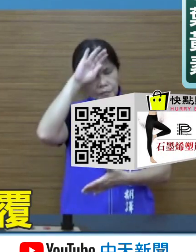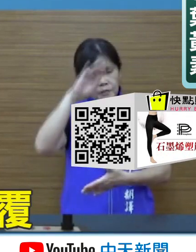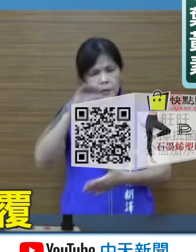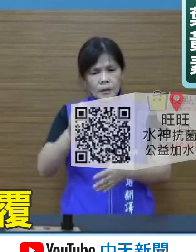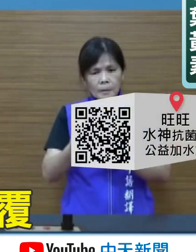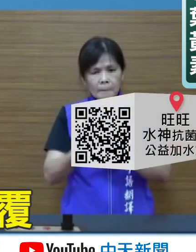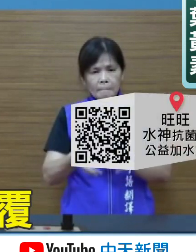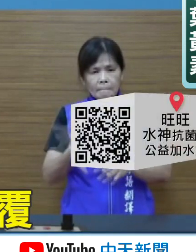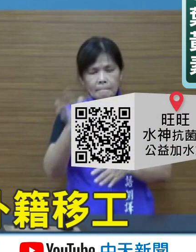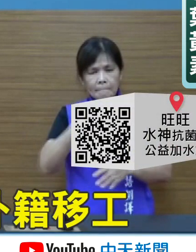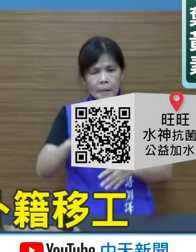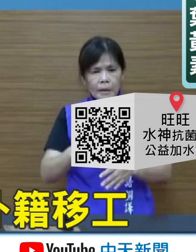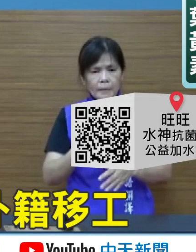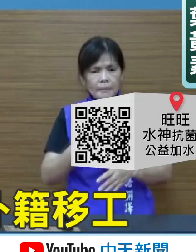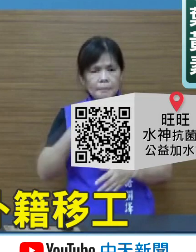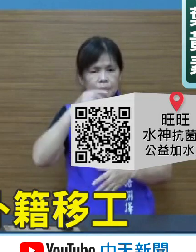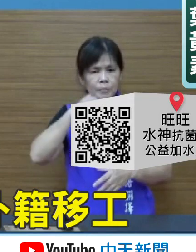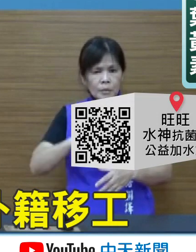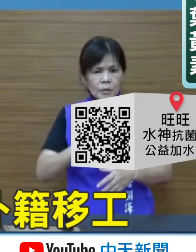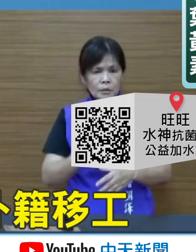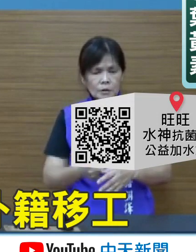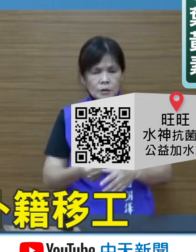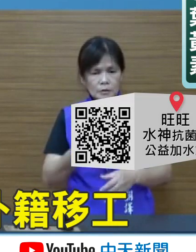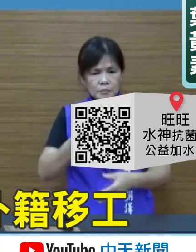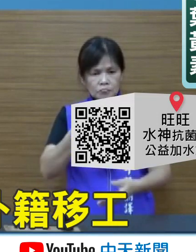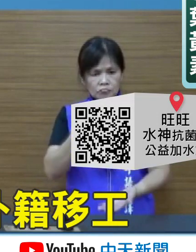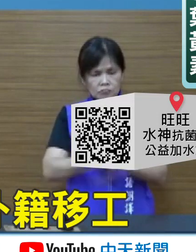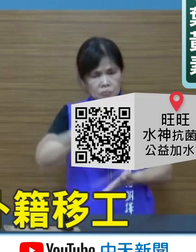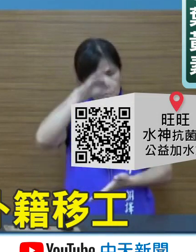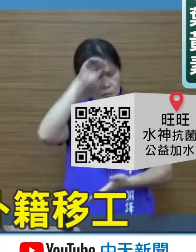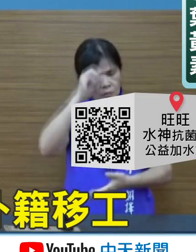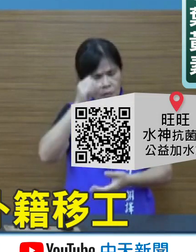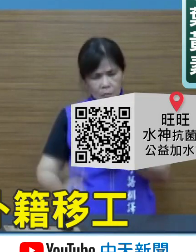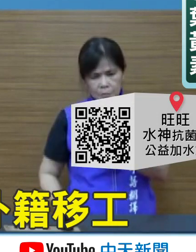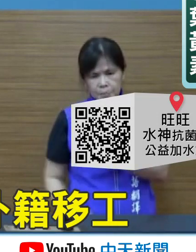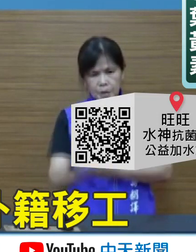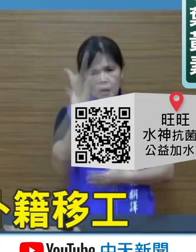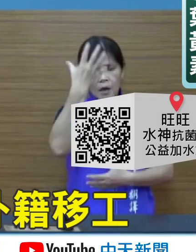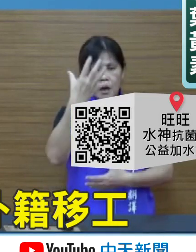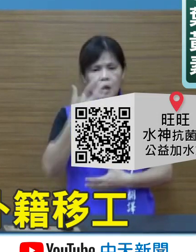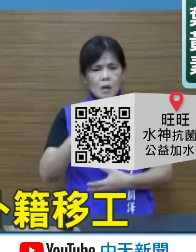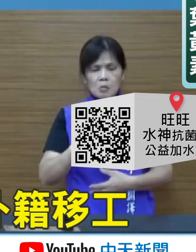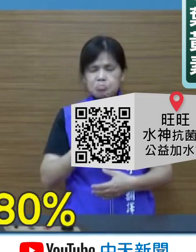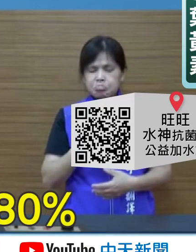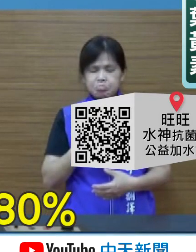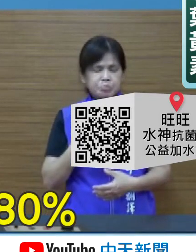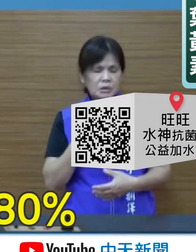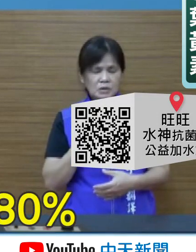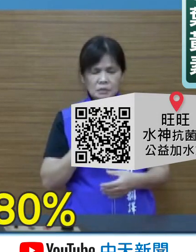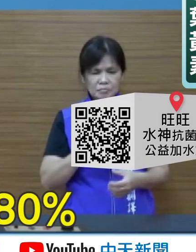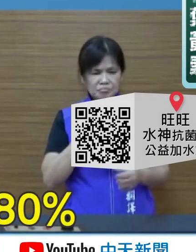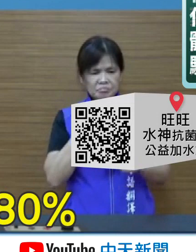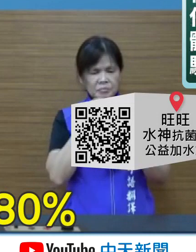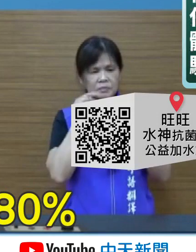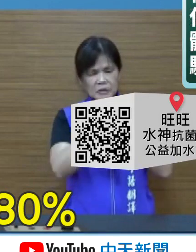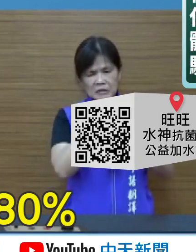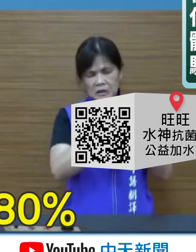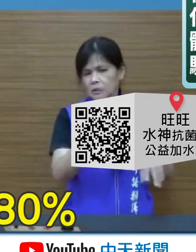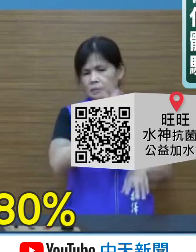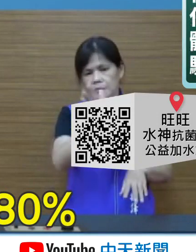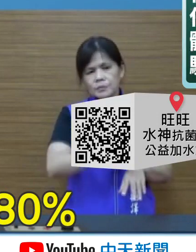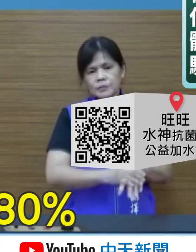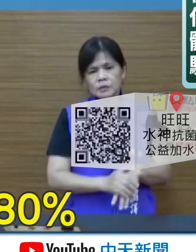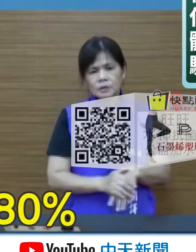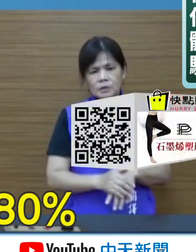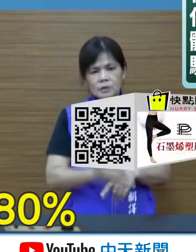覆，这个部分我们不是在怪外籍移工，而这些造成的这些的